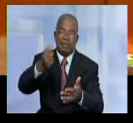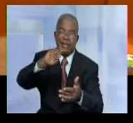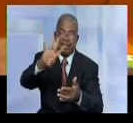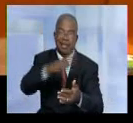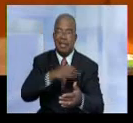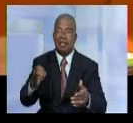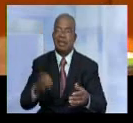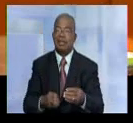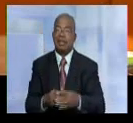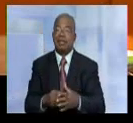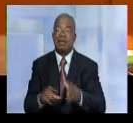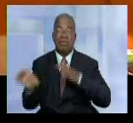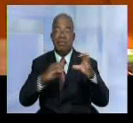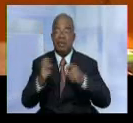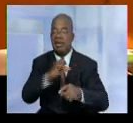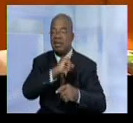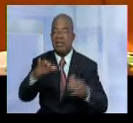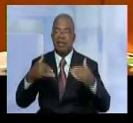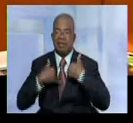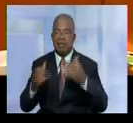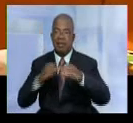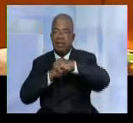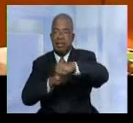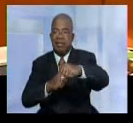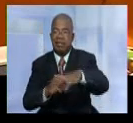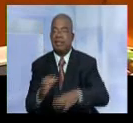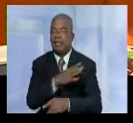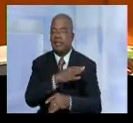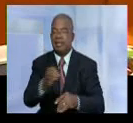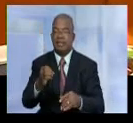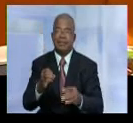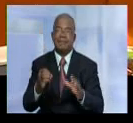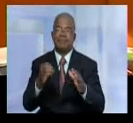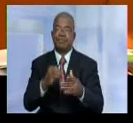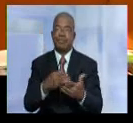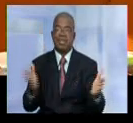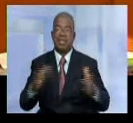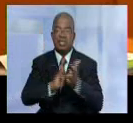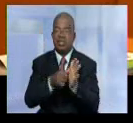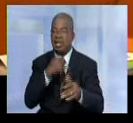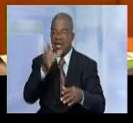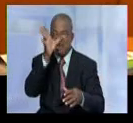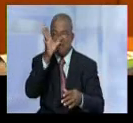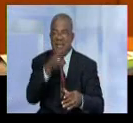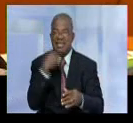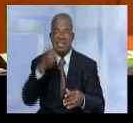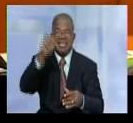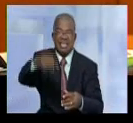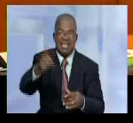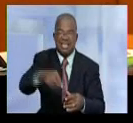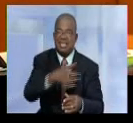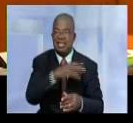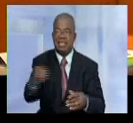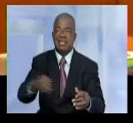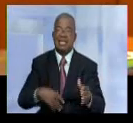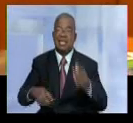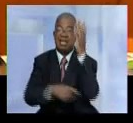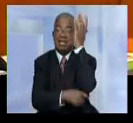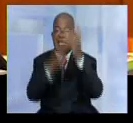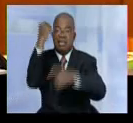sécurité en maîtrisant mieux le phénomène des coupeurs de route, en multipliant